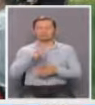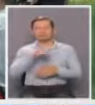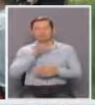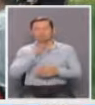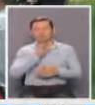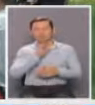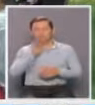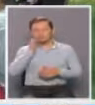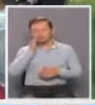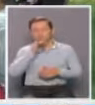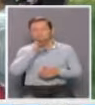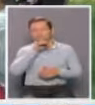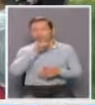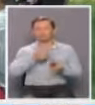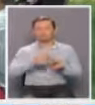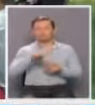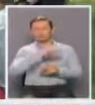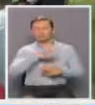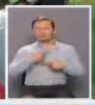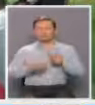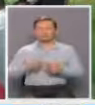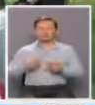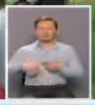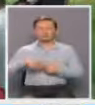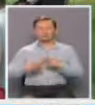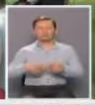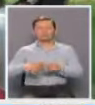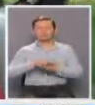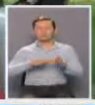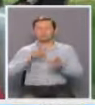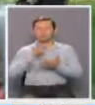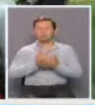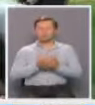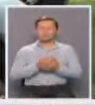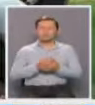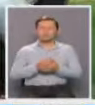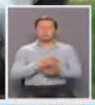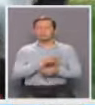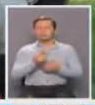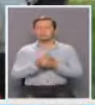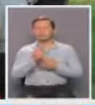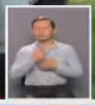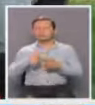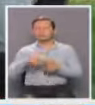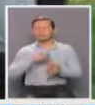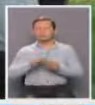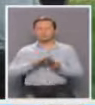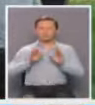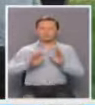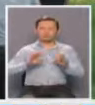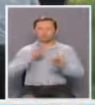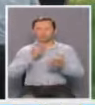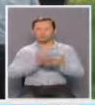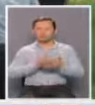аналарымыз, әжелеріміз, аталарымыз олардан тараған ұрпақтарын халыққа көрсетіп, олардан берген тәлім тәрбиелері насихатта